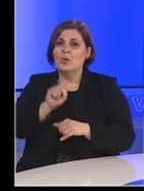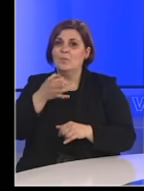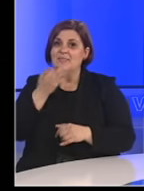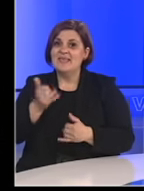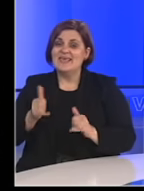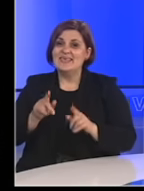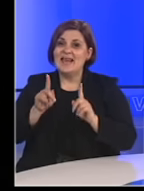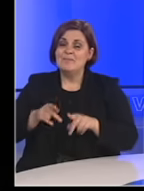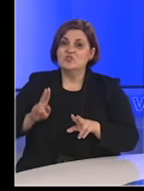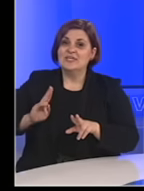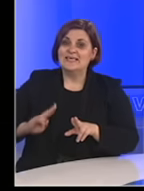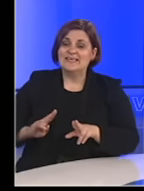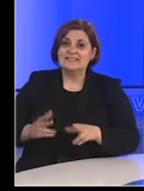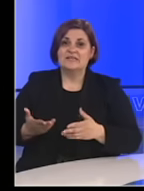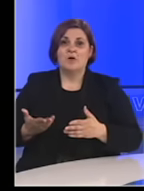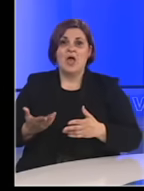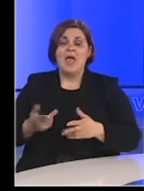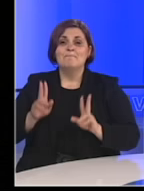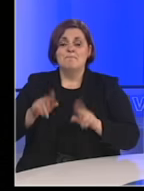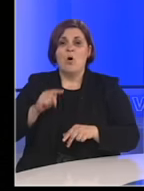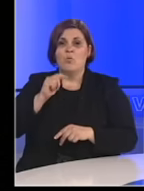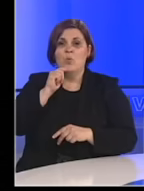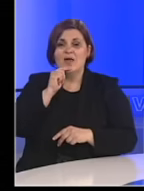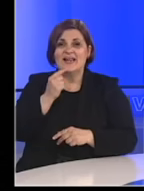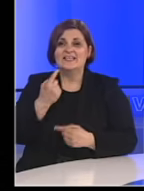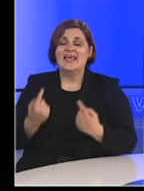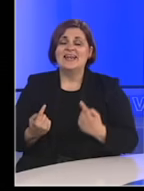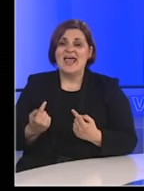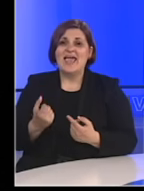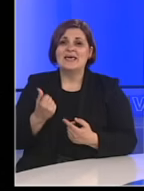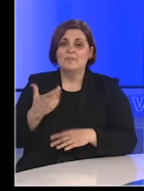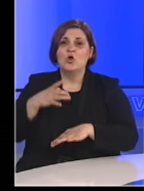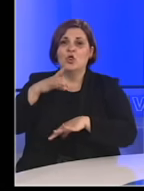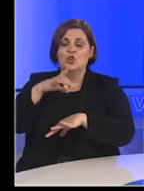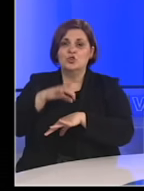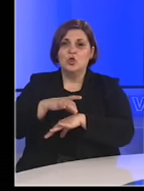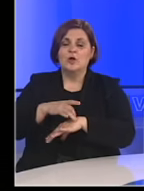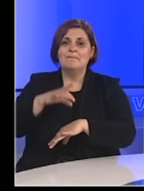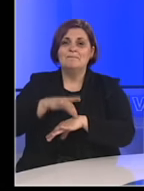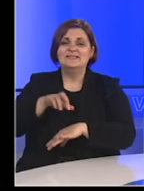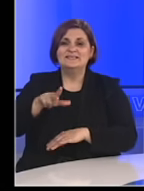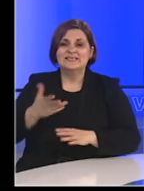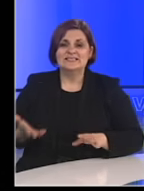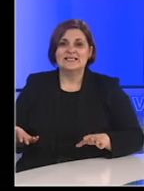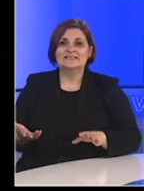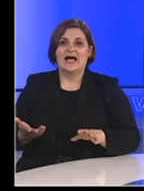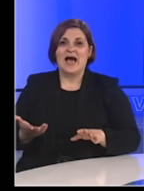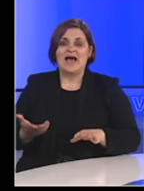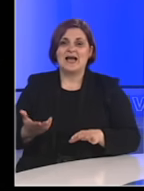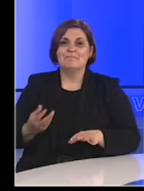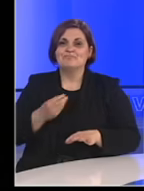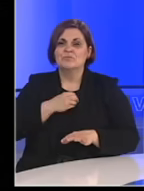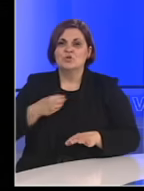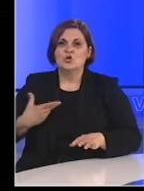li možete to izdržati. Definitivno mogu reći neki broj ljekara, medicinara,